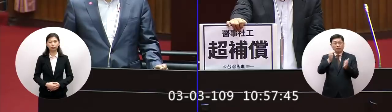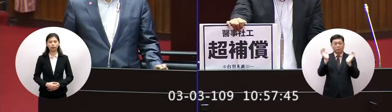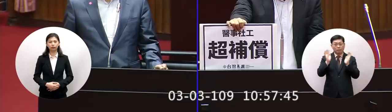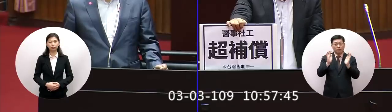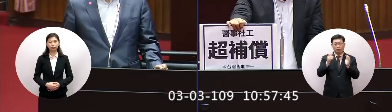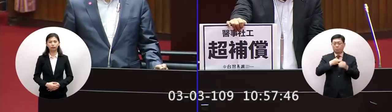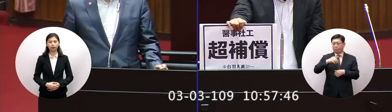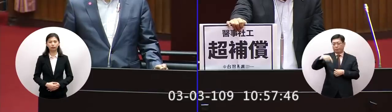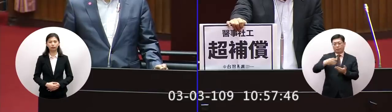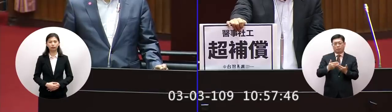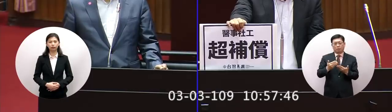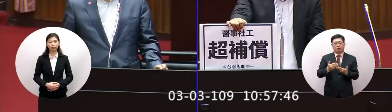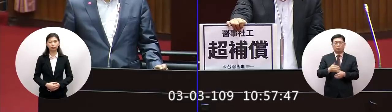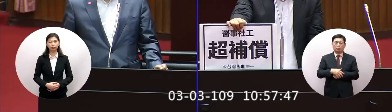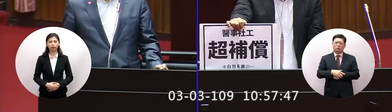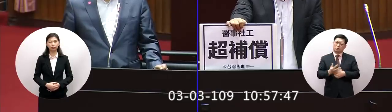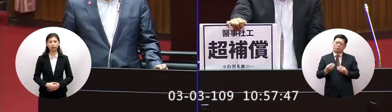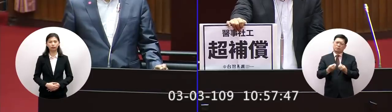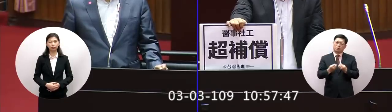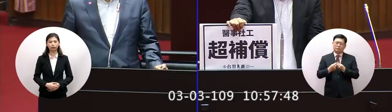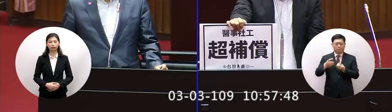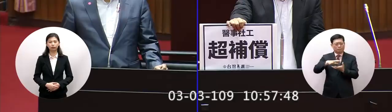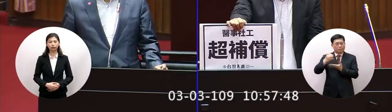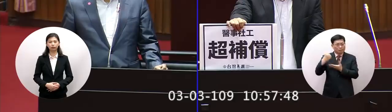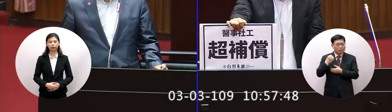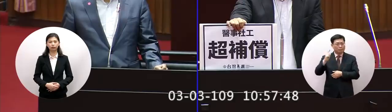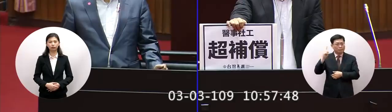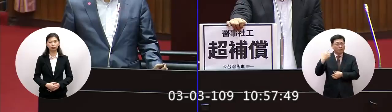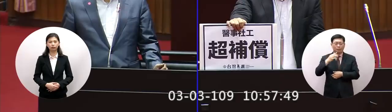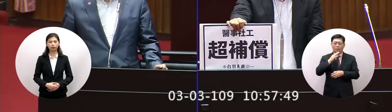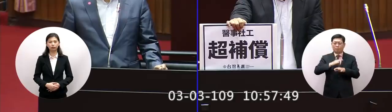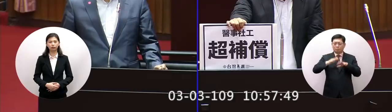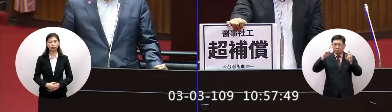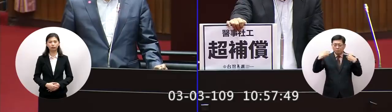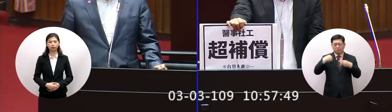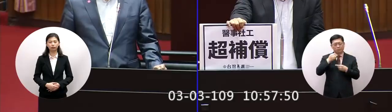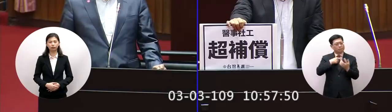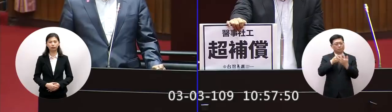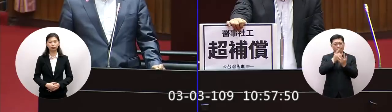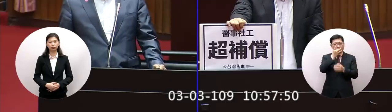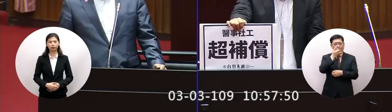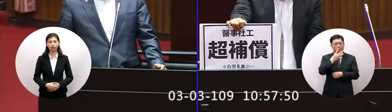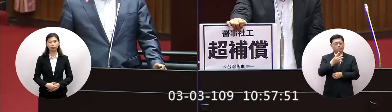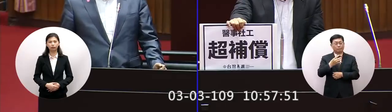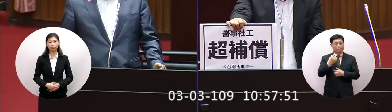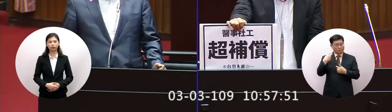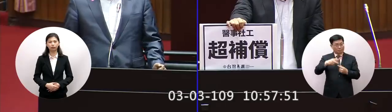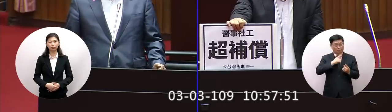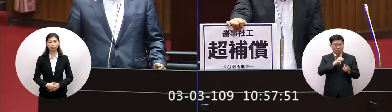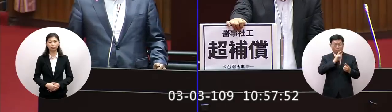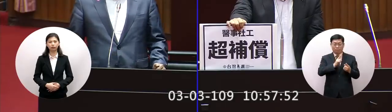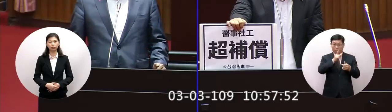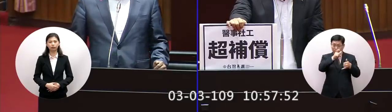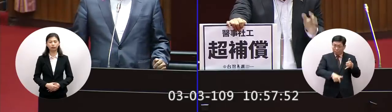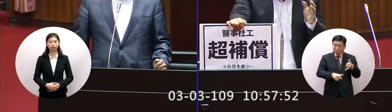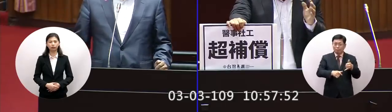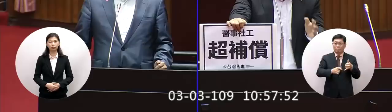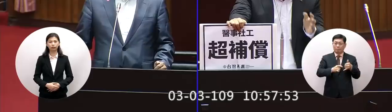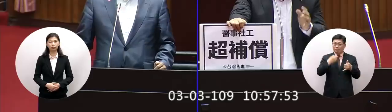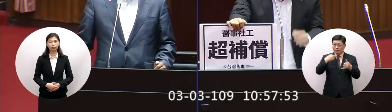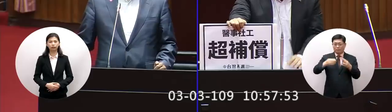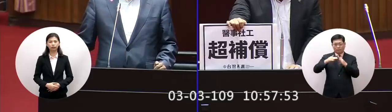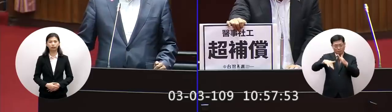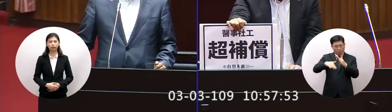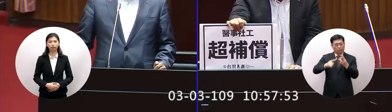仔，吼，莫来上课。那这下压力呢，其实拢是咱平常时啊看袂到的。那伊不只是个人的压力，以及是